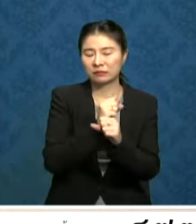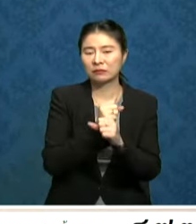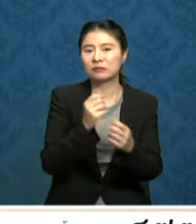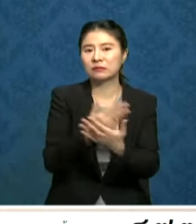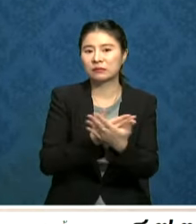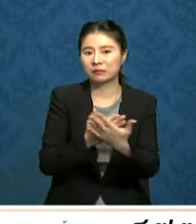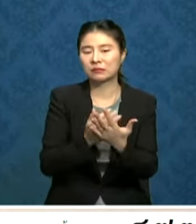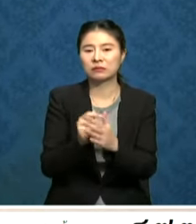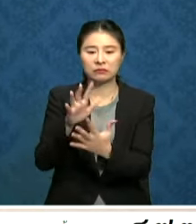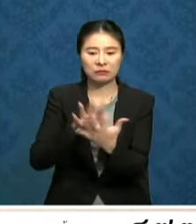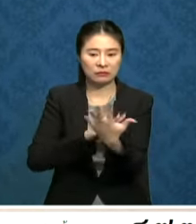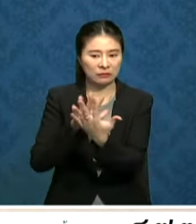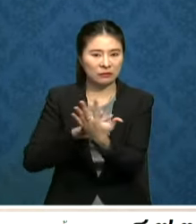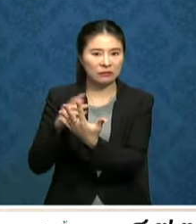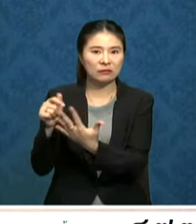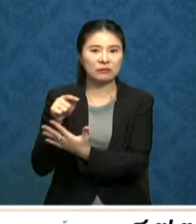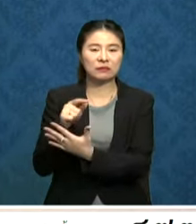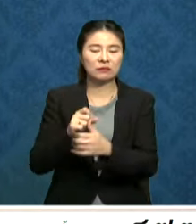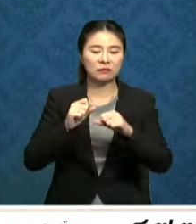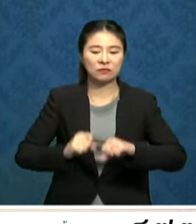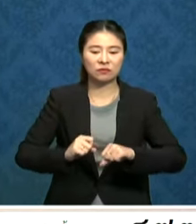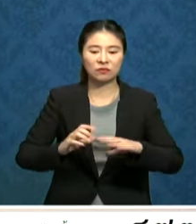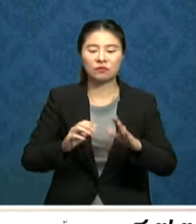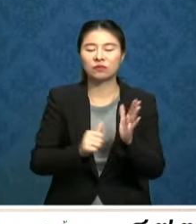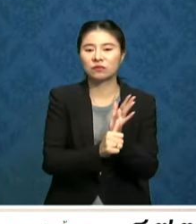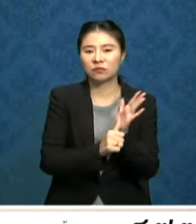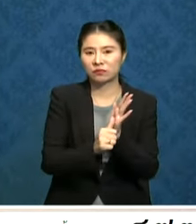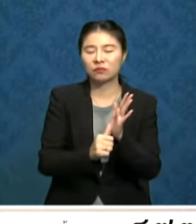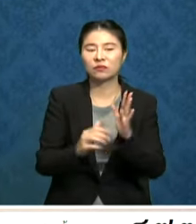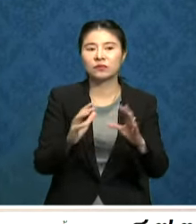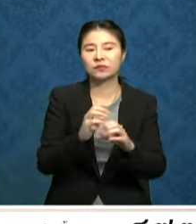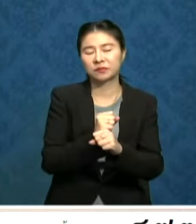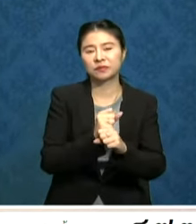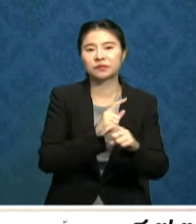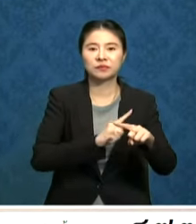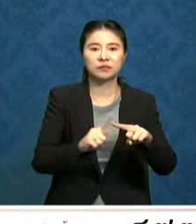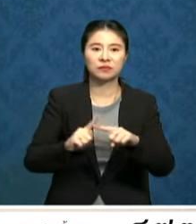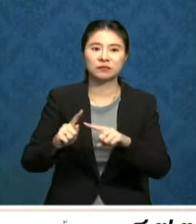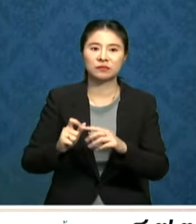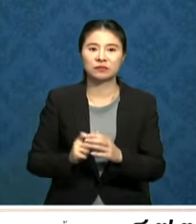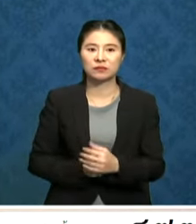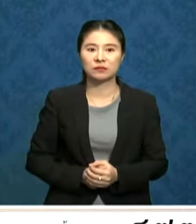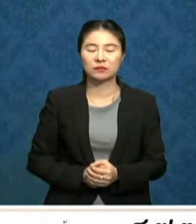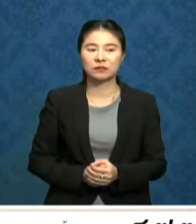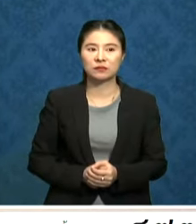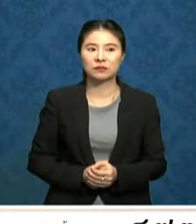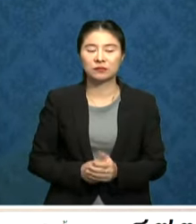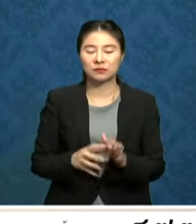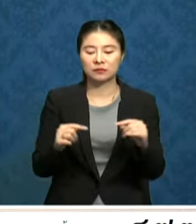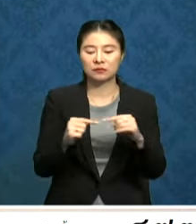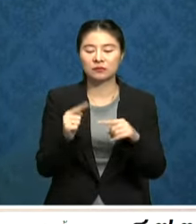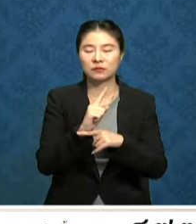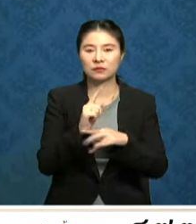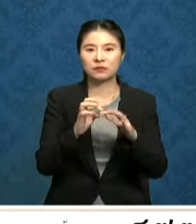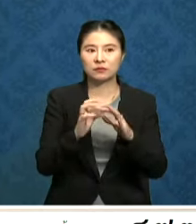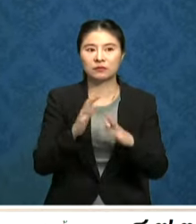างนะครับเพื่อมาประกอบการตัดสินใจและก็ได้มีการแก้ไขแทบจะทุกมาตราหากเรายึดข้อเสนอที่ท